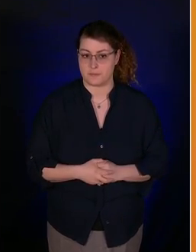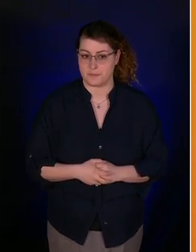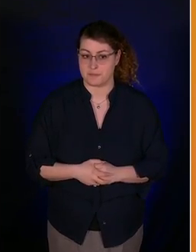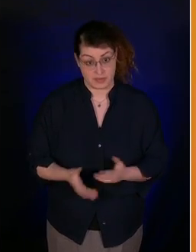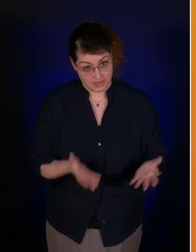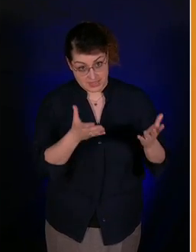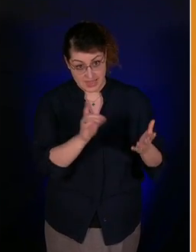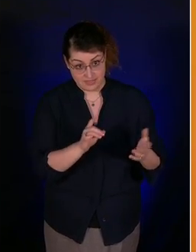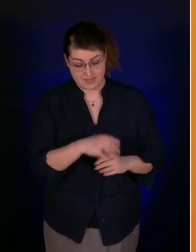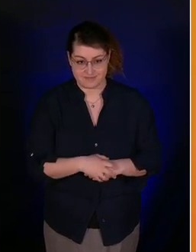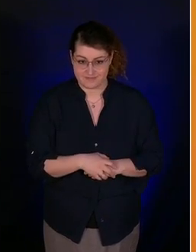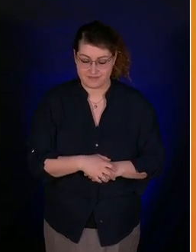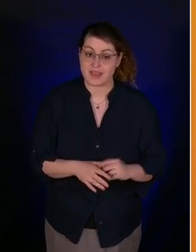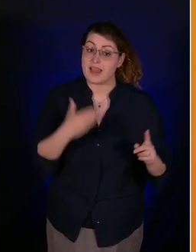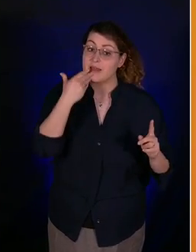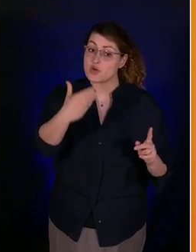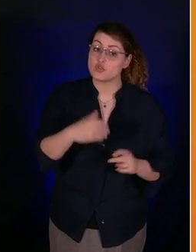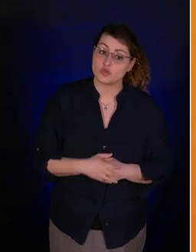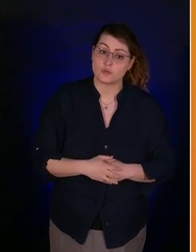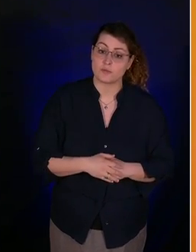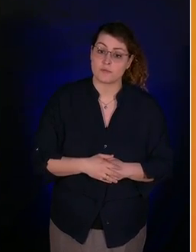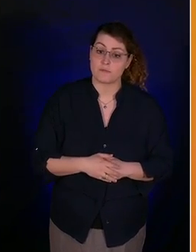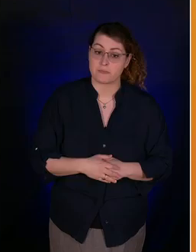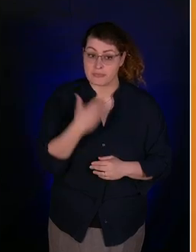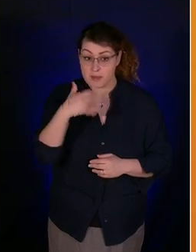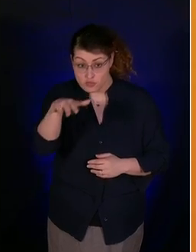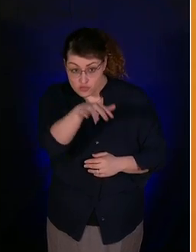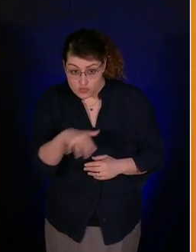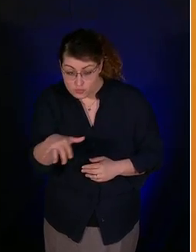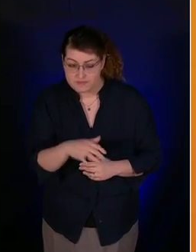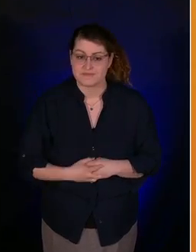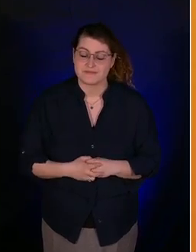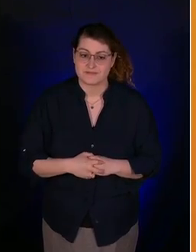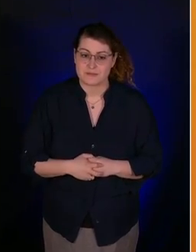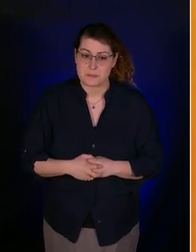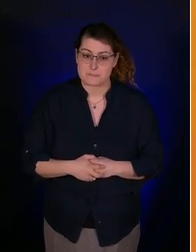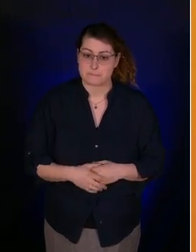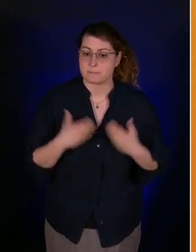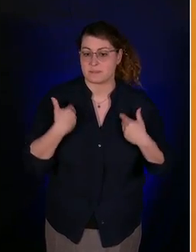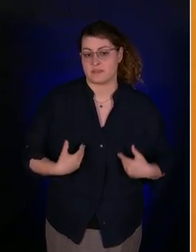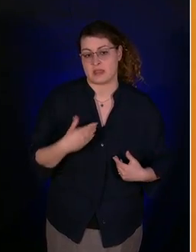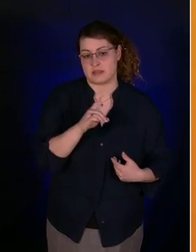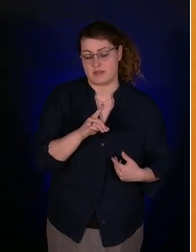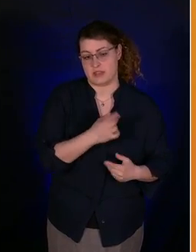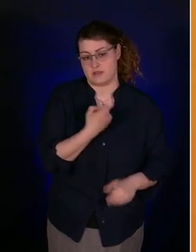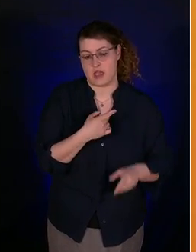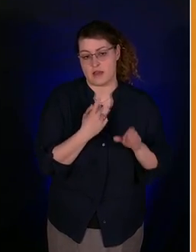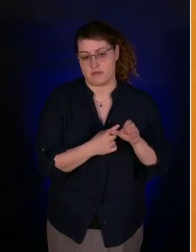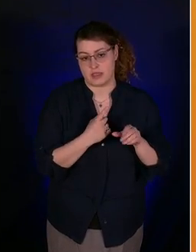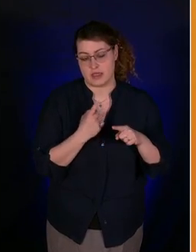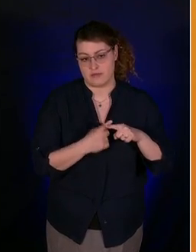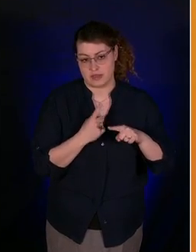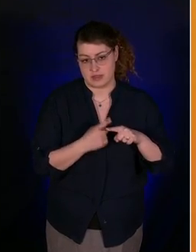Vas-y Delphine, c'est bonjour. Ouvert. Donc oui, bonjour à tous. Je suis Delphine de la Fédé Santé et Action